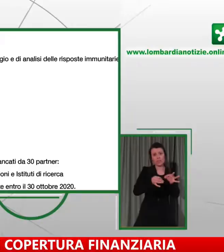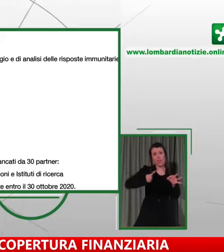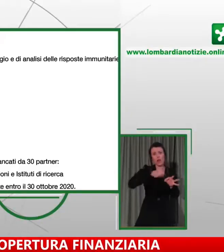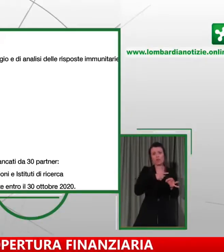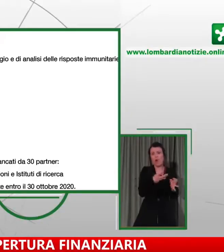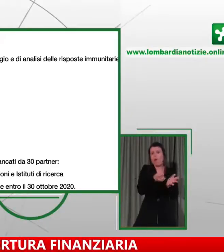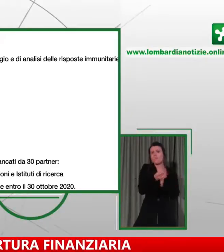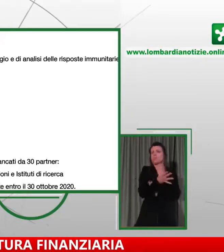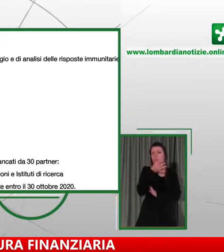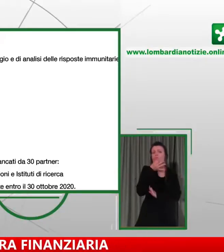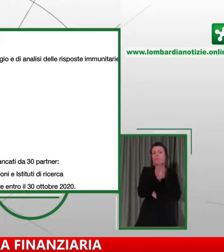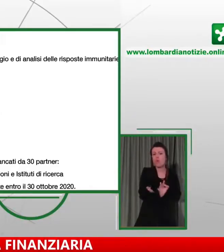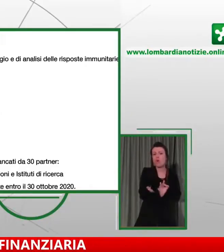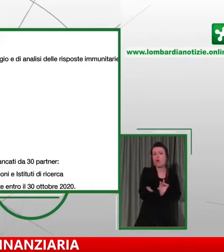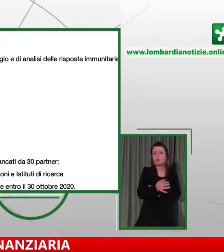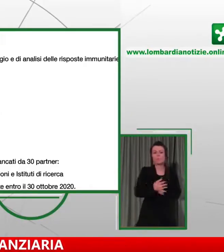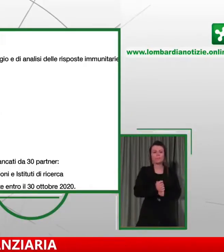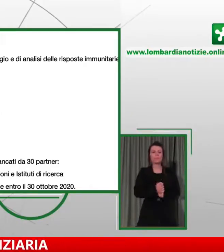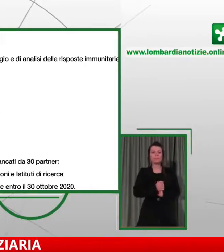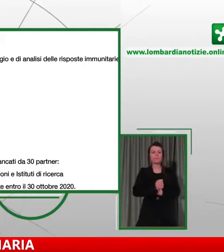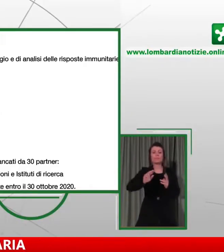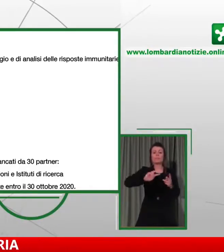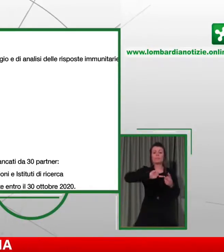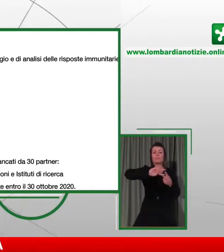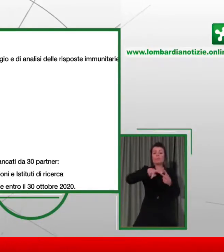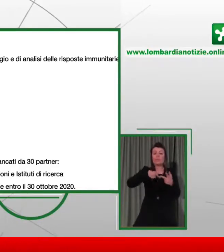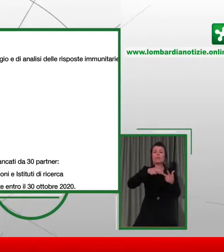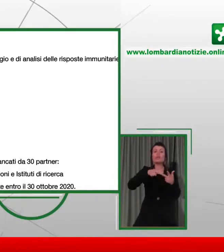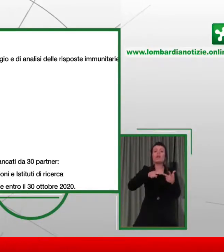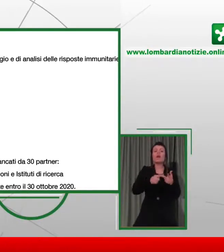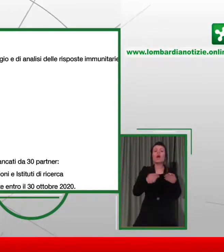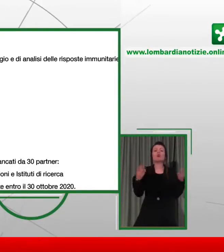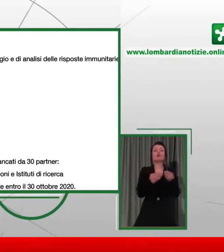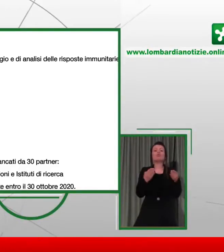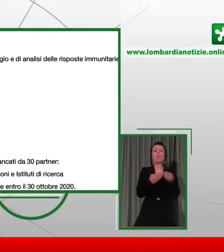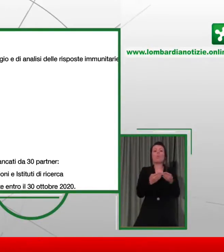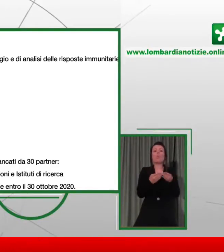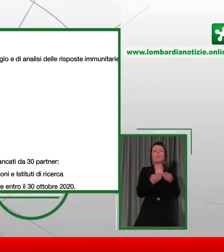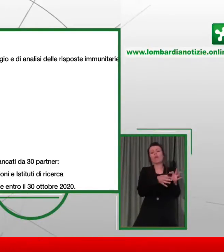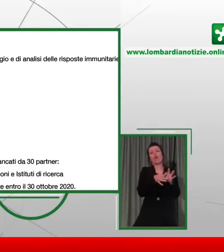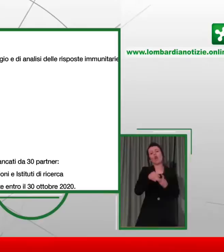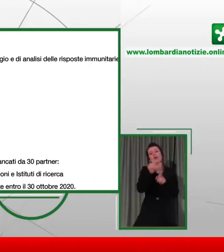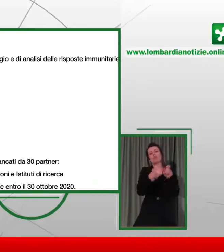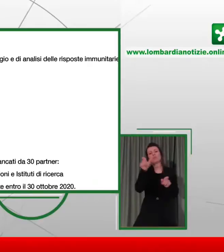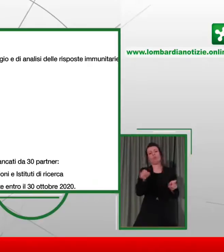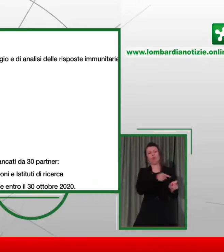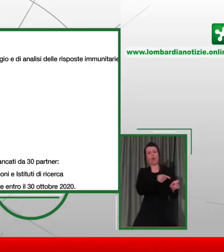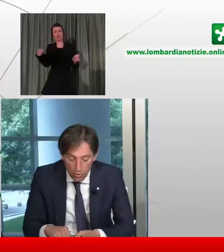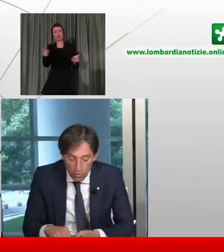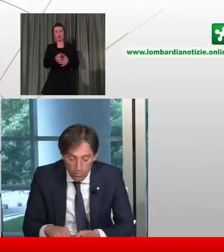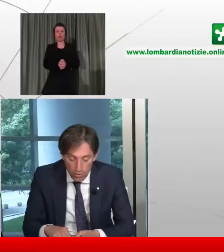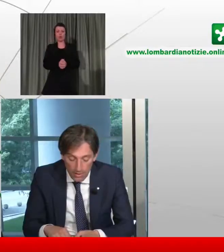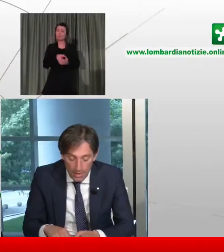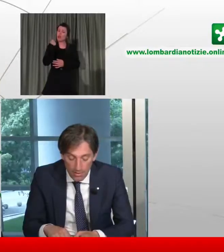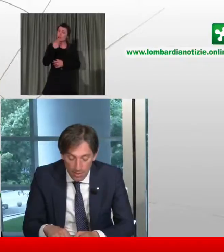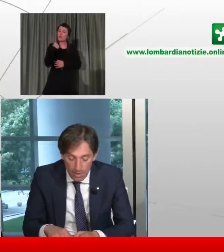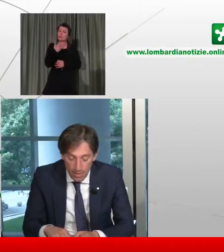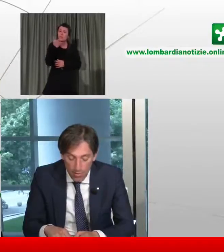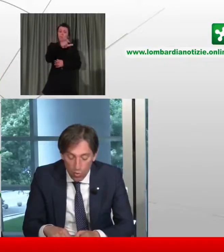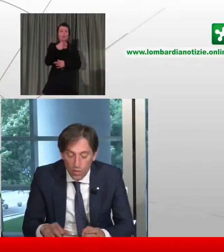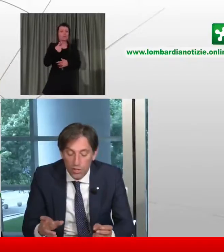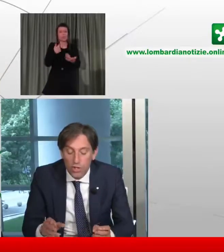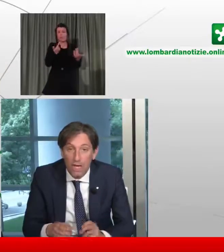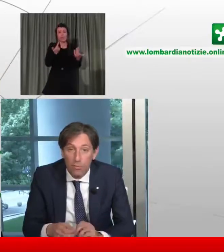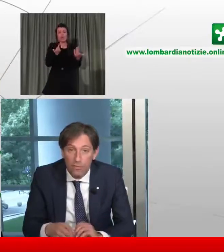e 2 studi sulla popolazione. È interessante perché a condurre gli studi i numeri sono importanti